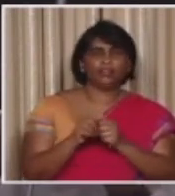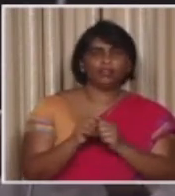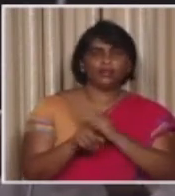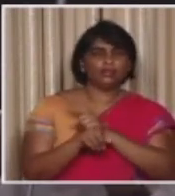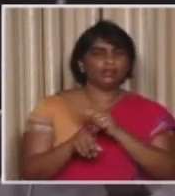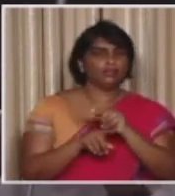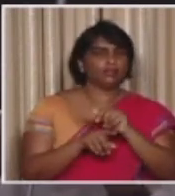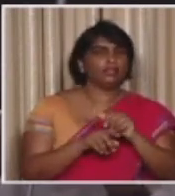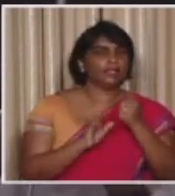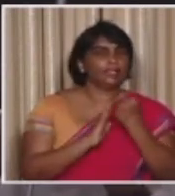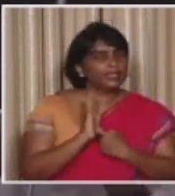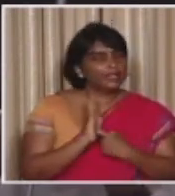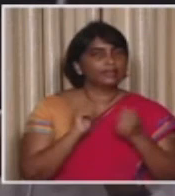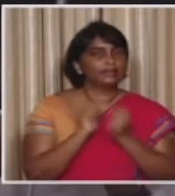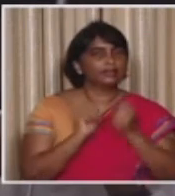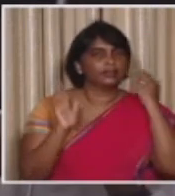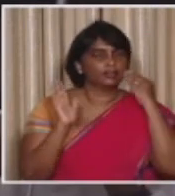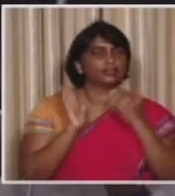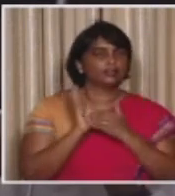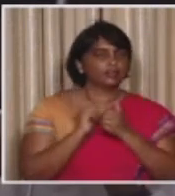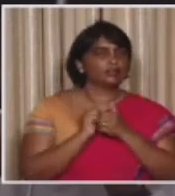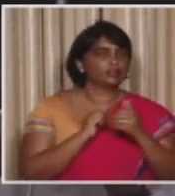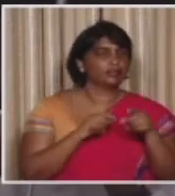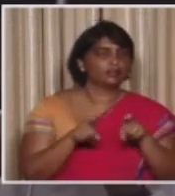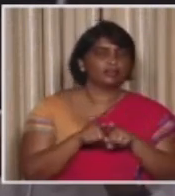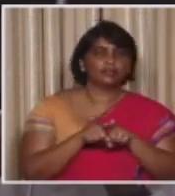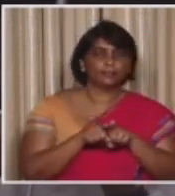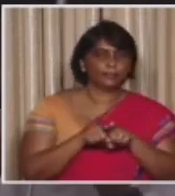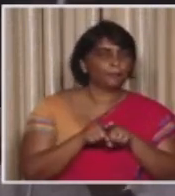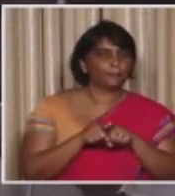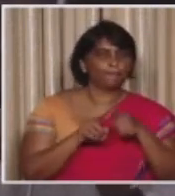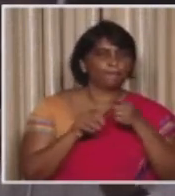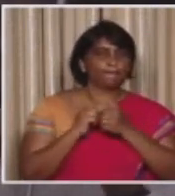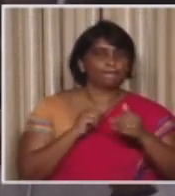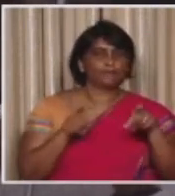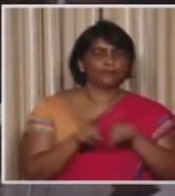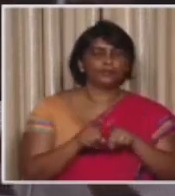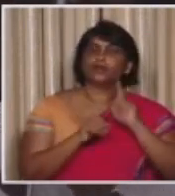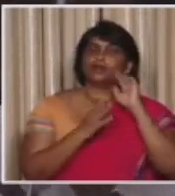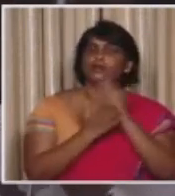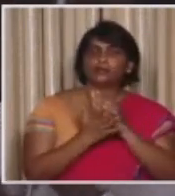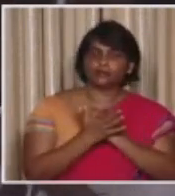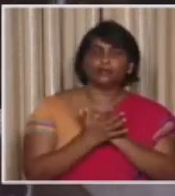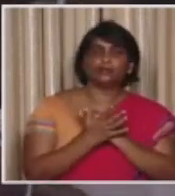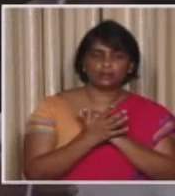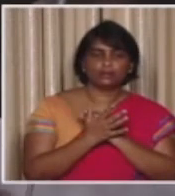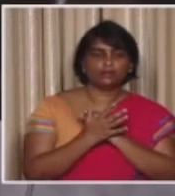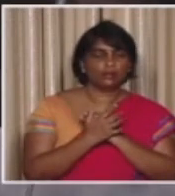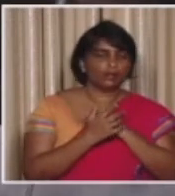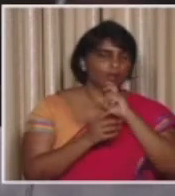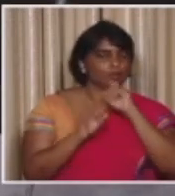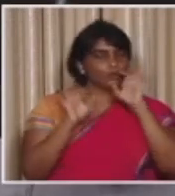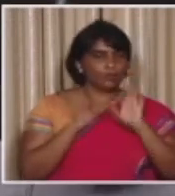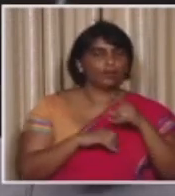අදාළ පුද්ගලයන්ට නීතිමය කටයුතු කිරීමේ බලයත් මේ පාර්ලිමේන්තුවට මේ කමිටුවට ඇතුළු අපි කියන්නේ මේ අධිකරණ බලය අපිට ඕනේ නැහැ